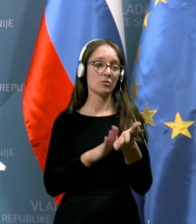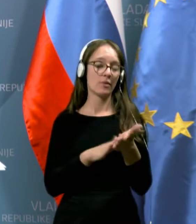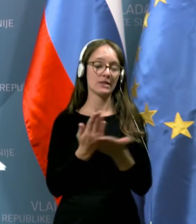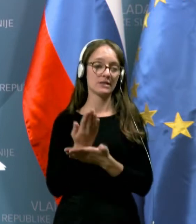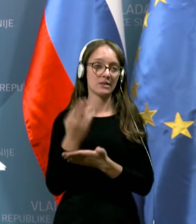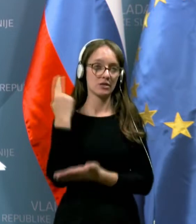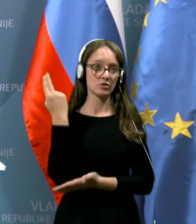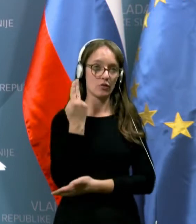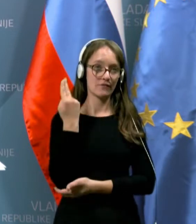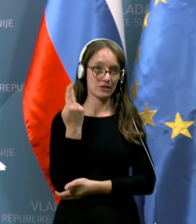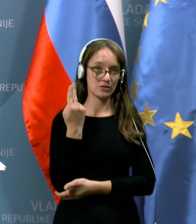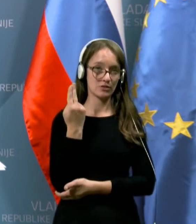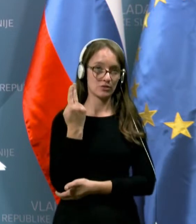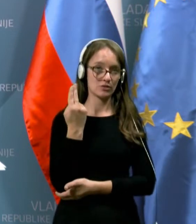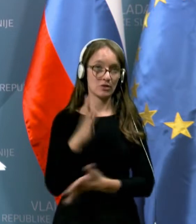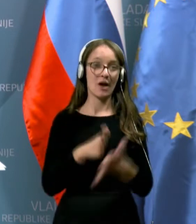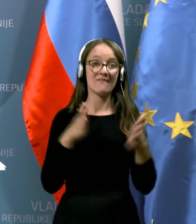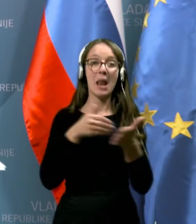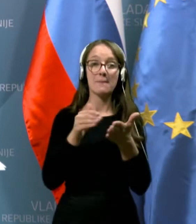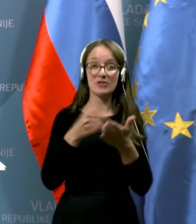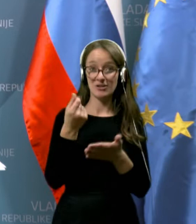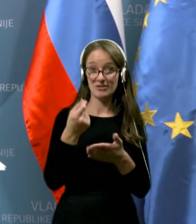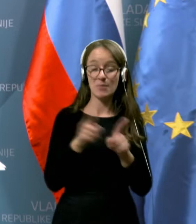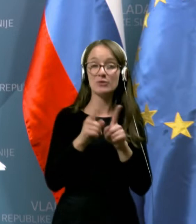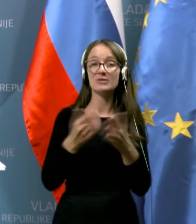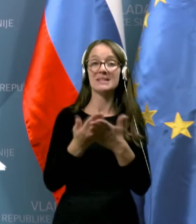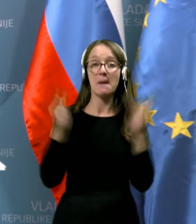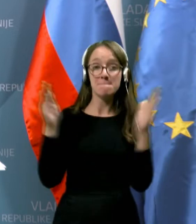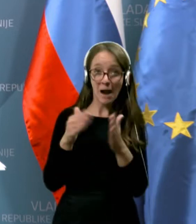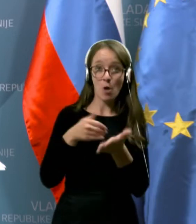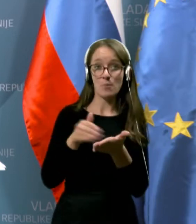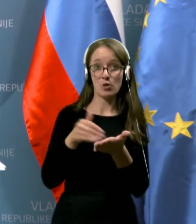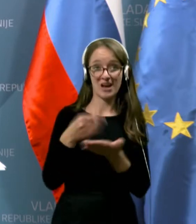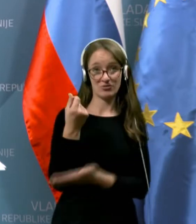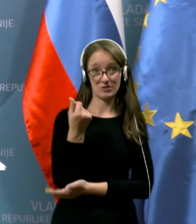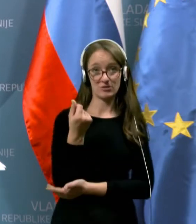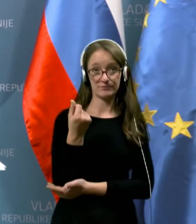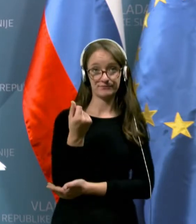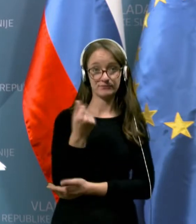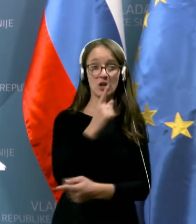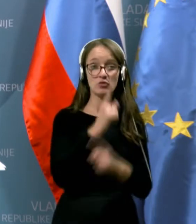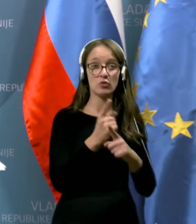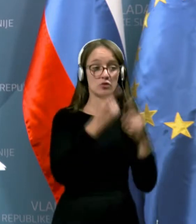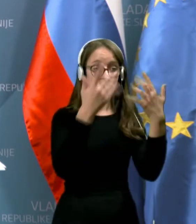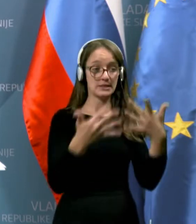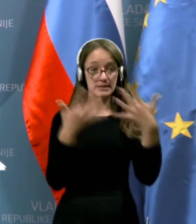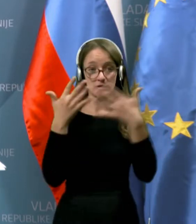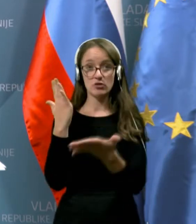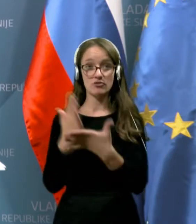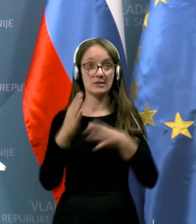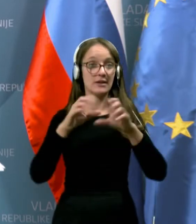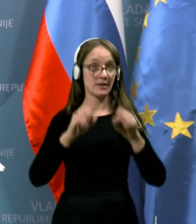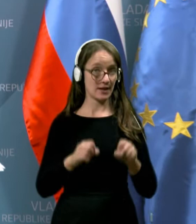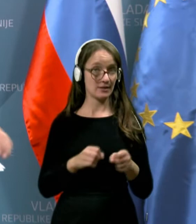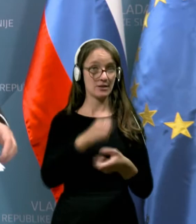slovensko veleprodajno ceno in kaj pomeni to za slovensko malo prodajno ceno. Določeni zračuni, ki so bili že narejeni,